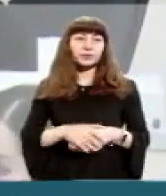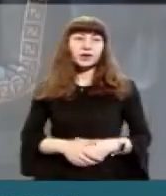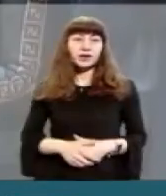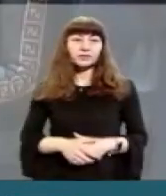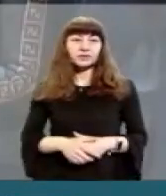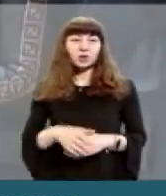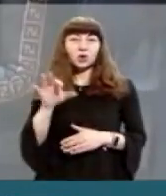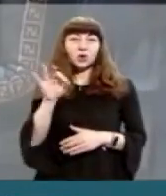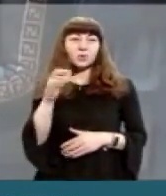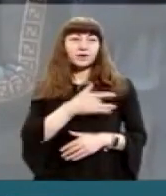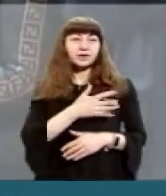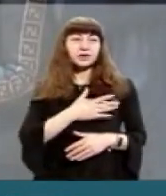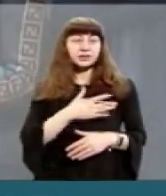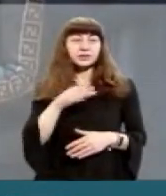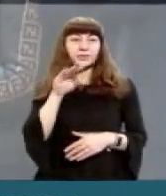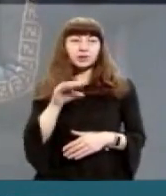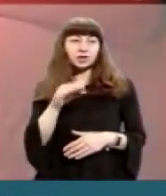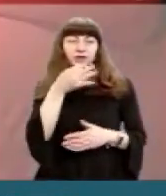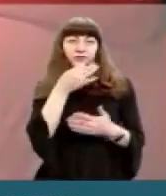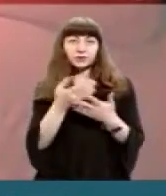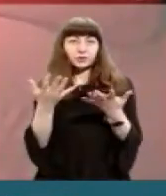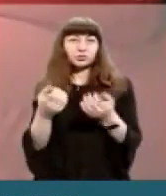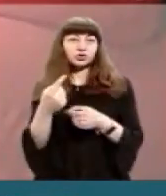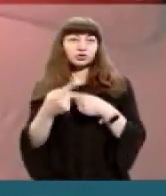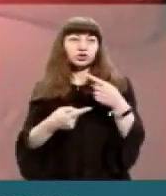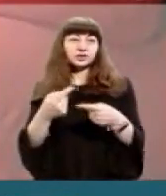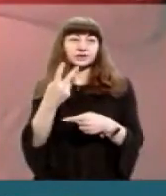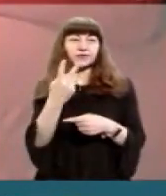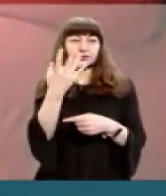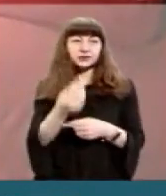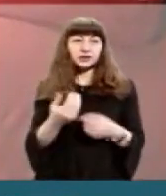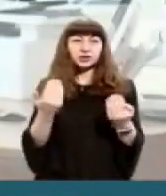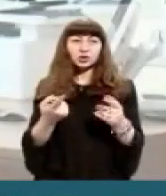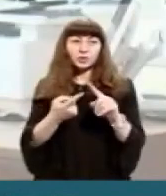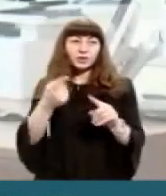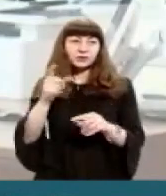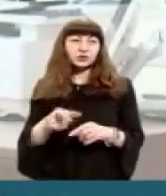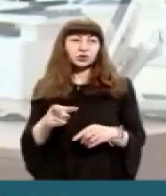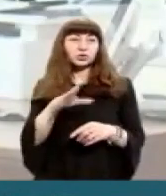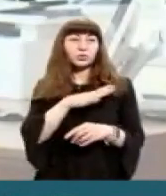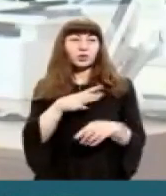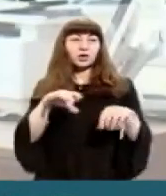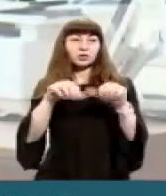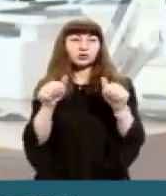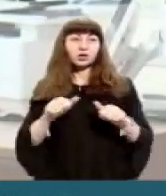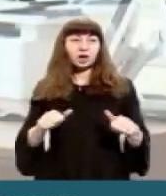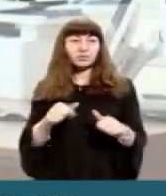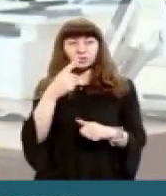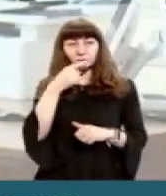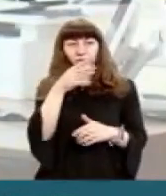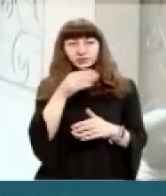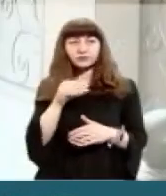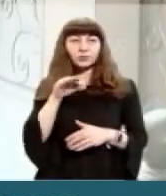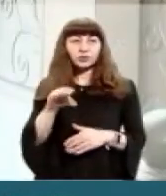беруге шешім қабылдапты. Екі күннің ішінде жауап келді дейді ол. Енді міне көлігіне алғашқы болып тіркеу номерін алған азамат